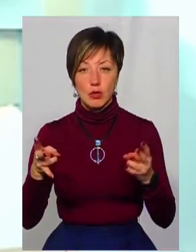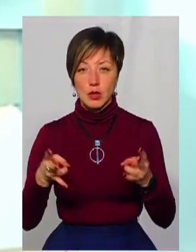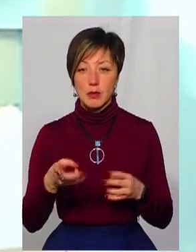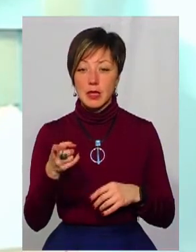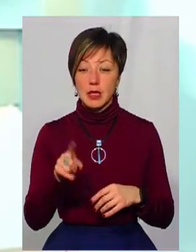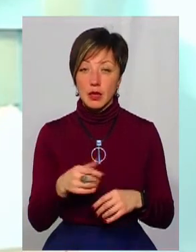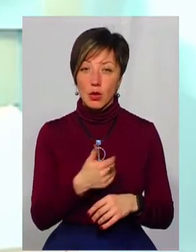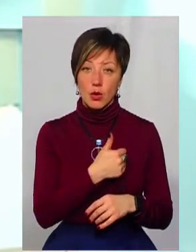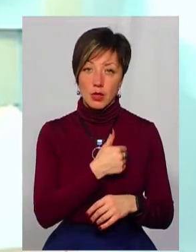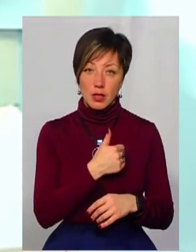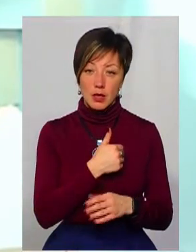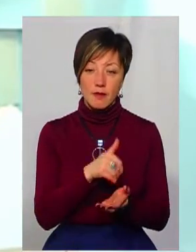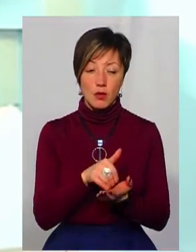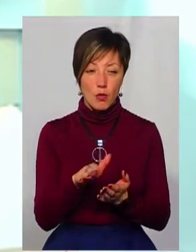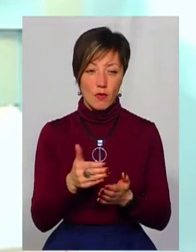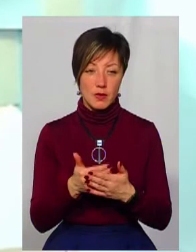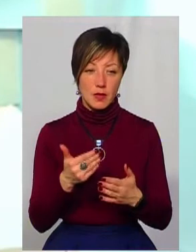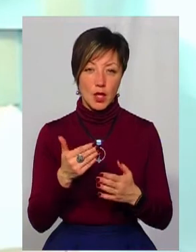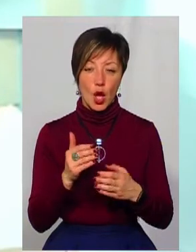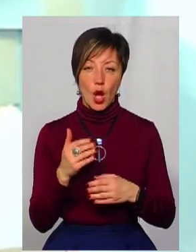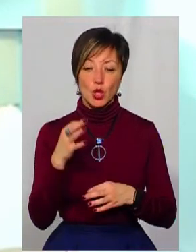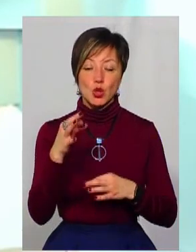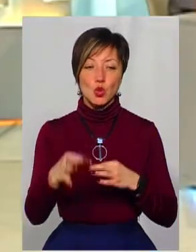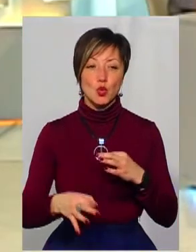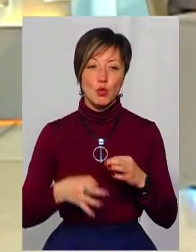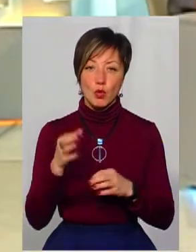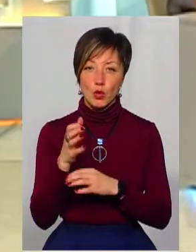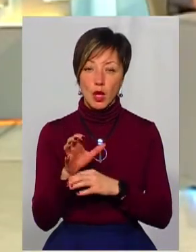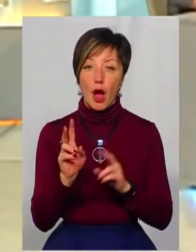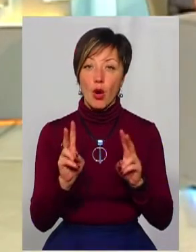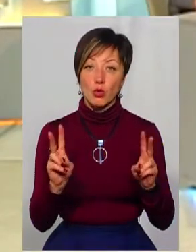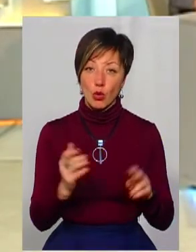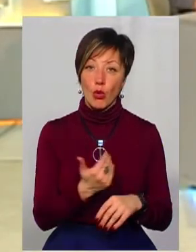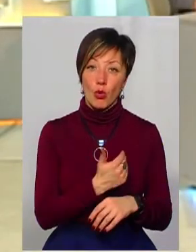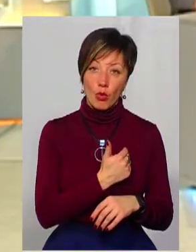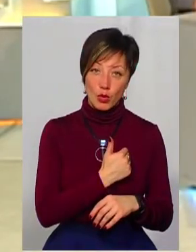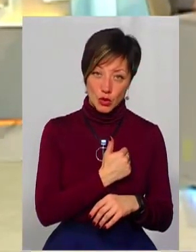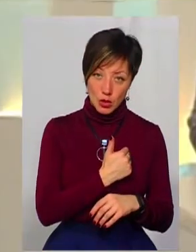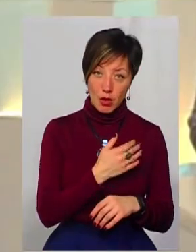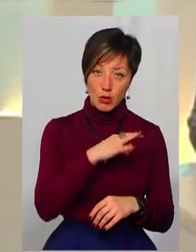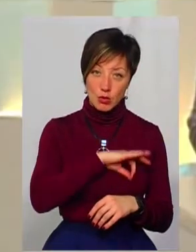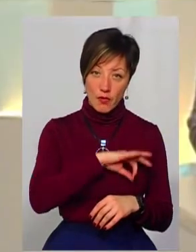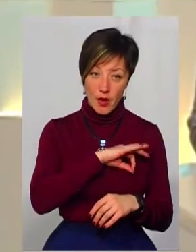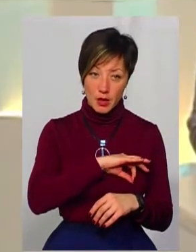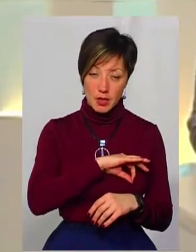людей, тих, які хочуть відмовитись від супутника. А ті, хто все ж таки хоче